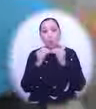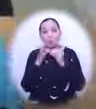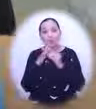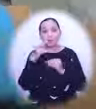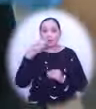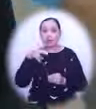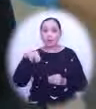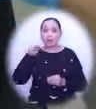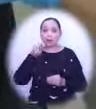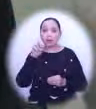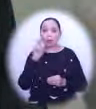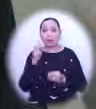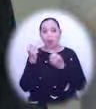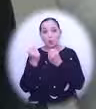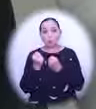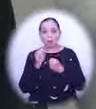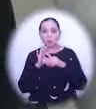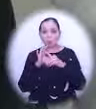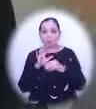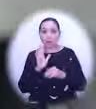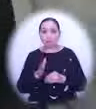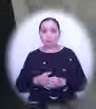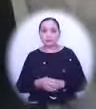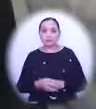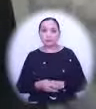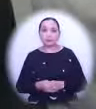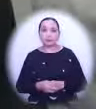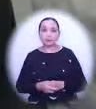15-20 daqiqa ushab turiladi.